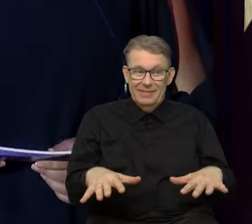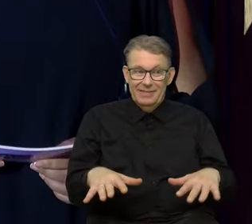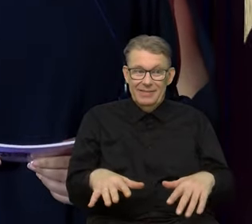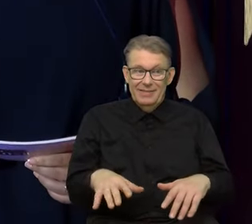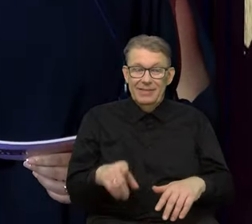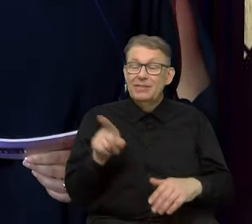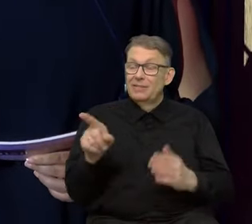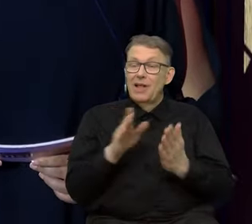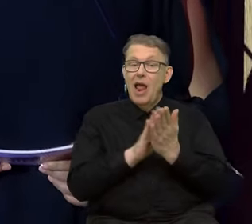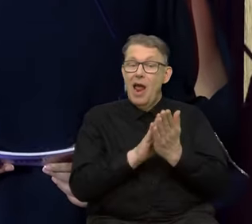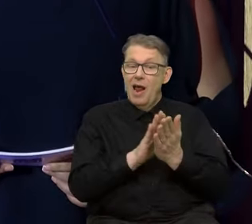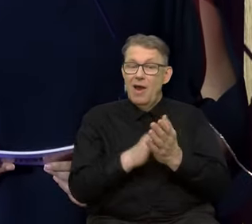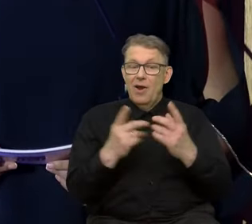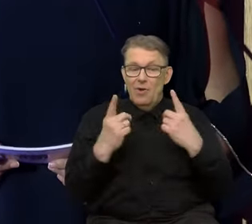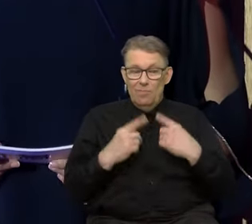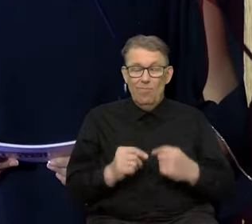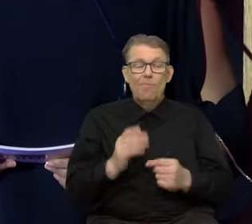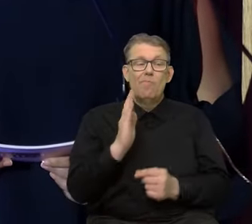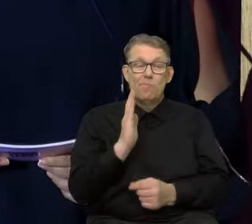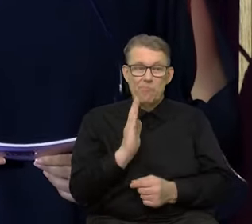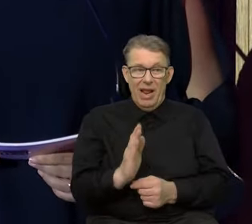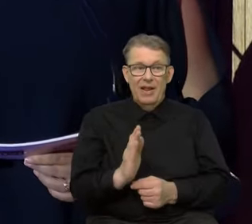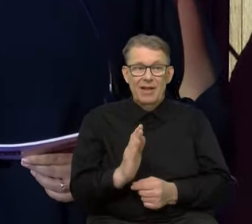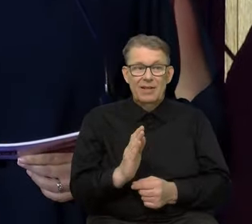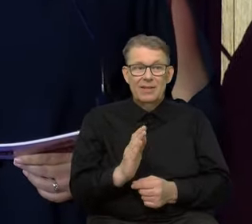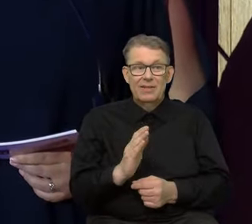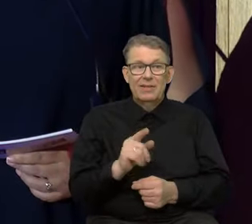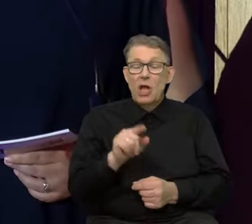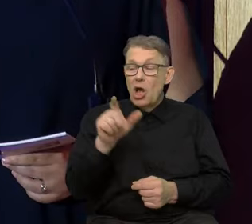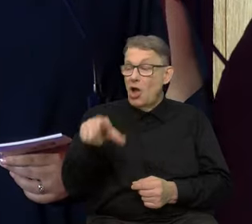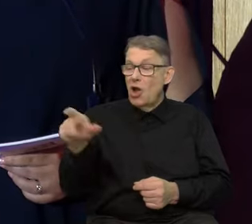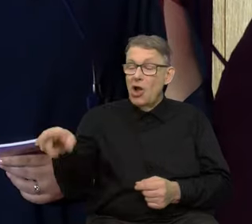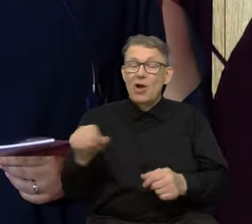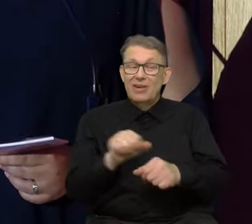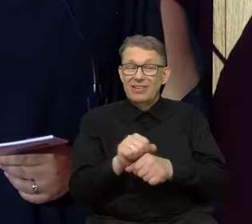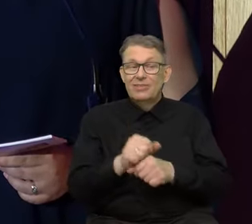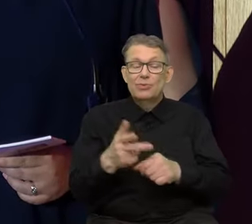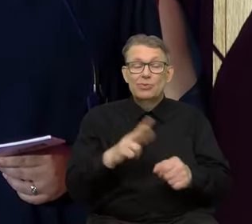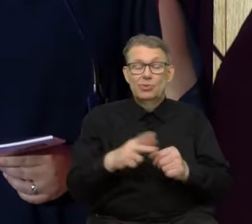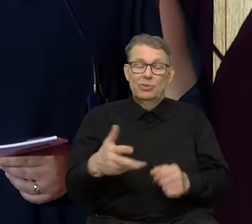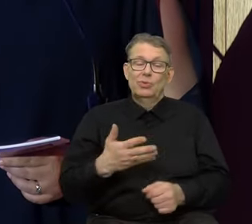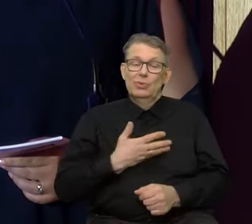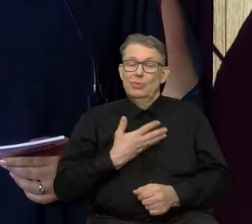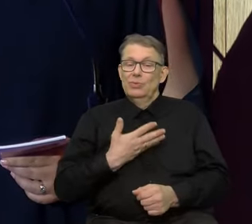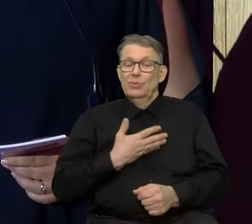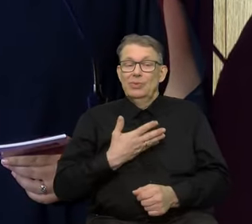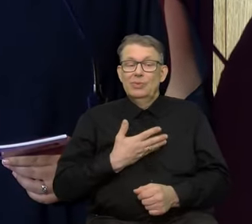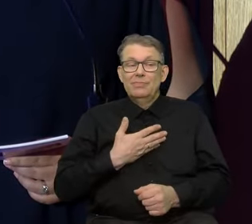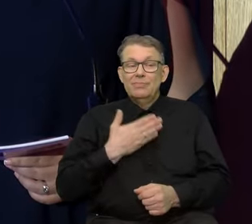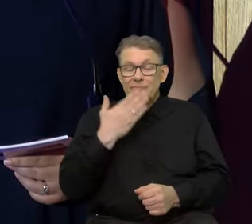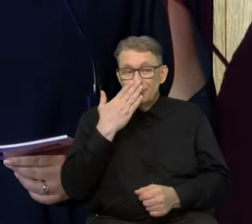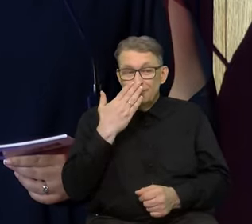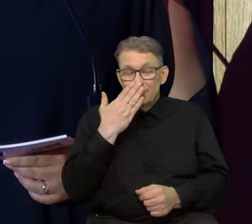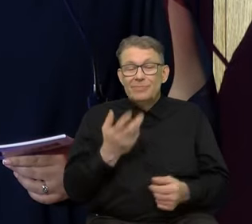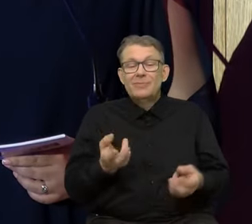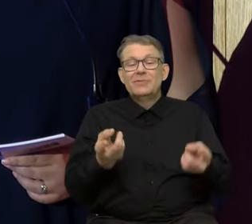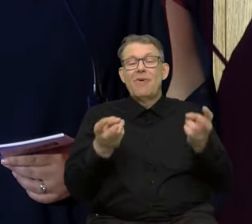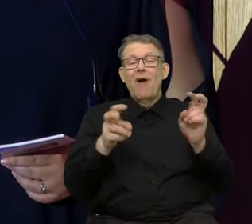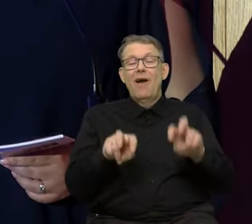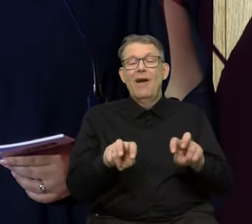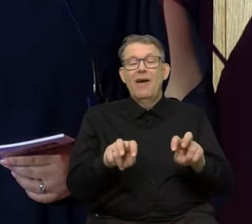ci laureaci będą, są tymi, którzy tą atmosferę miłosierdzia tworzą. Szanowni